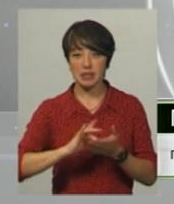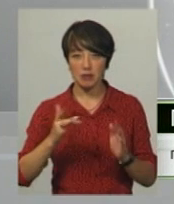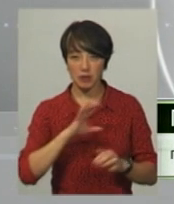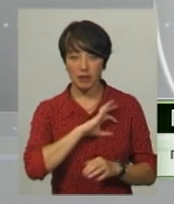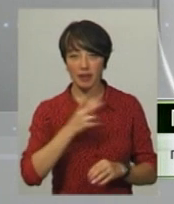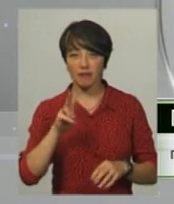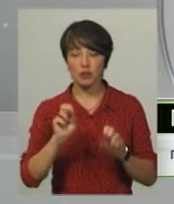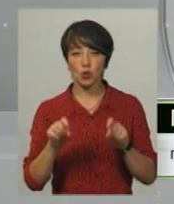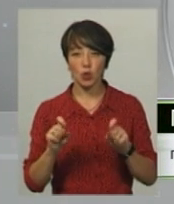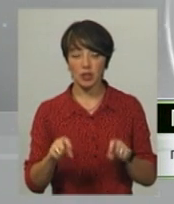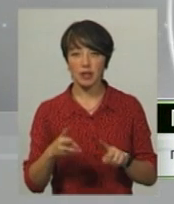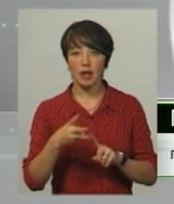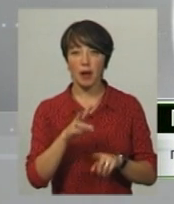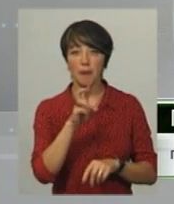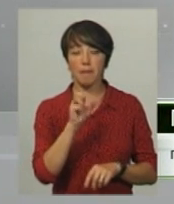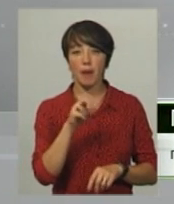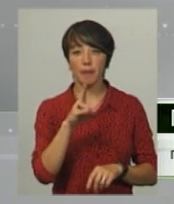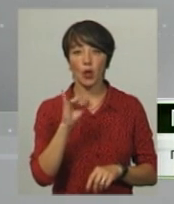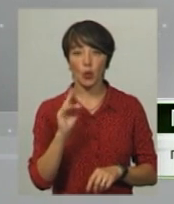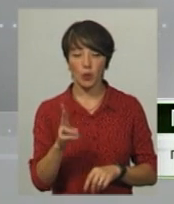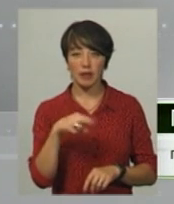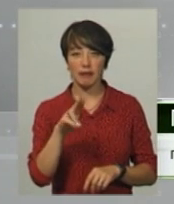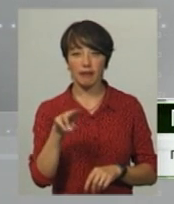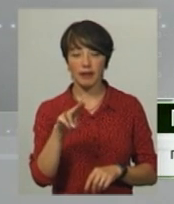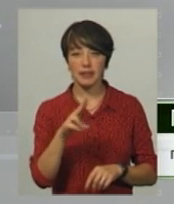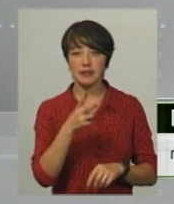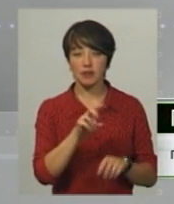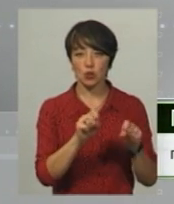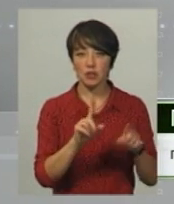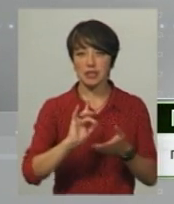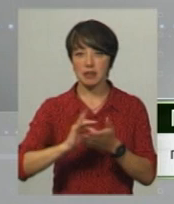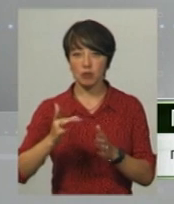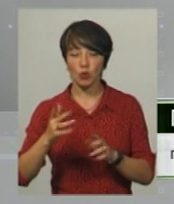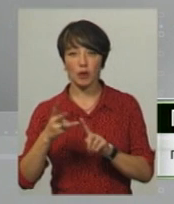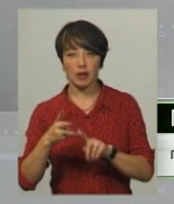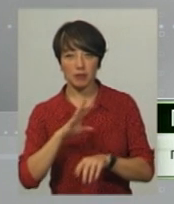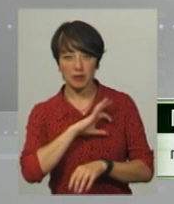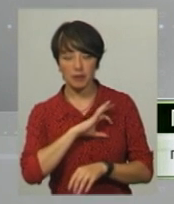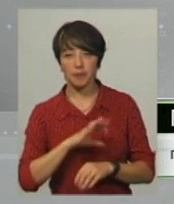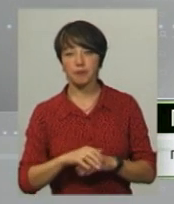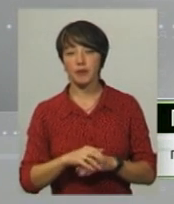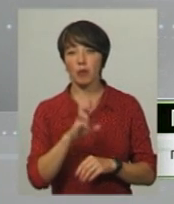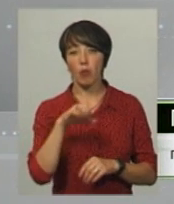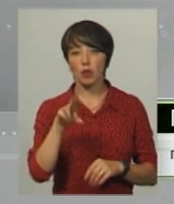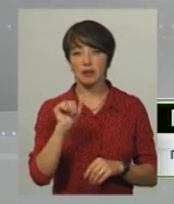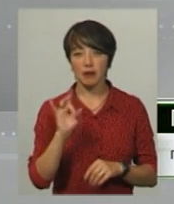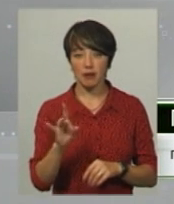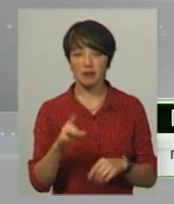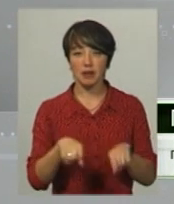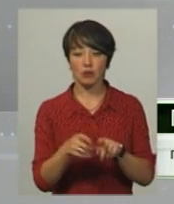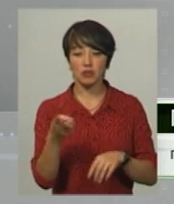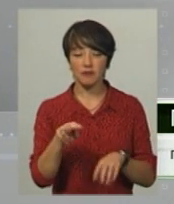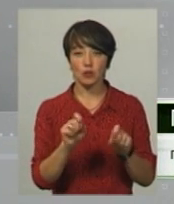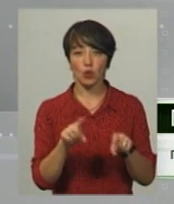2 золоті медалі. Баблюк Денис 2 золоті, срібну і бронзову має медаль. Бондар Софія також 2